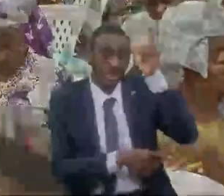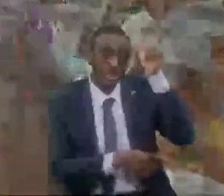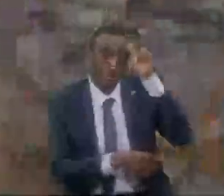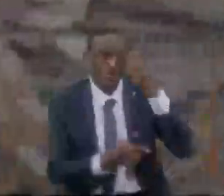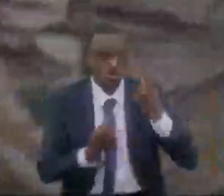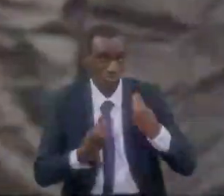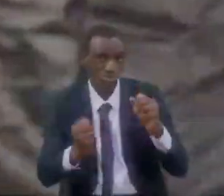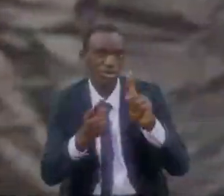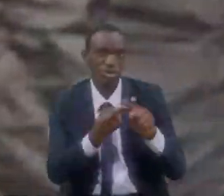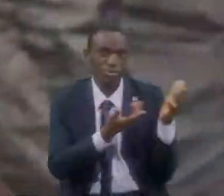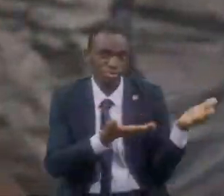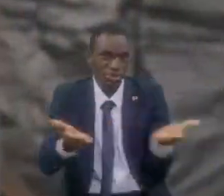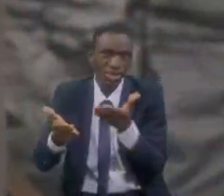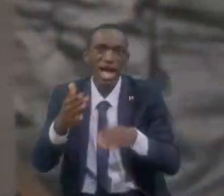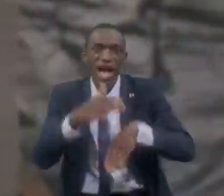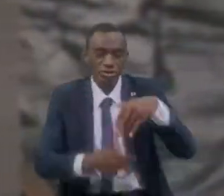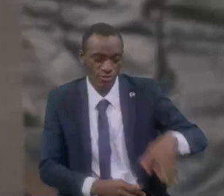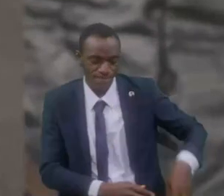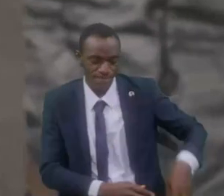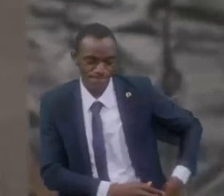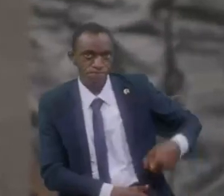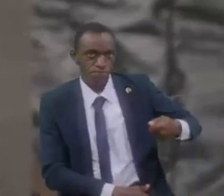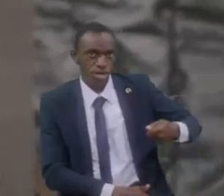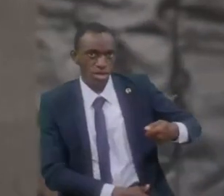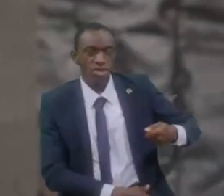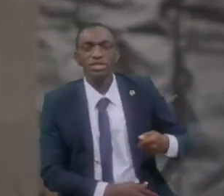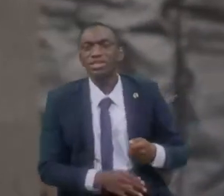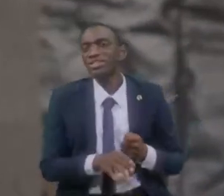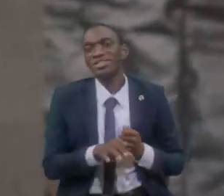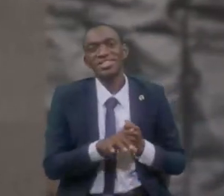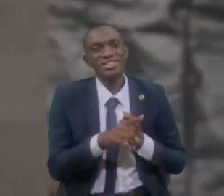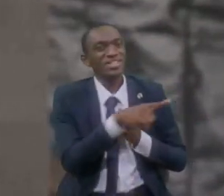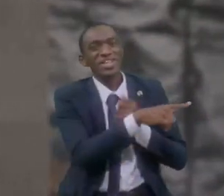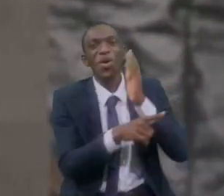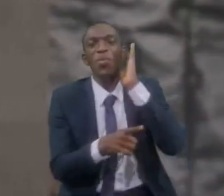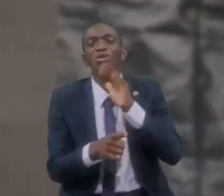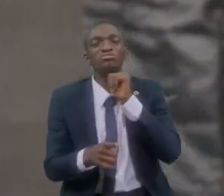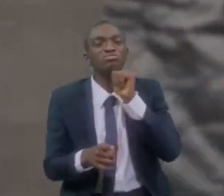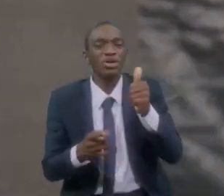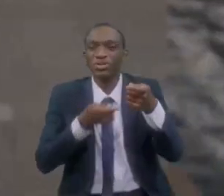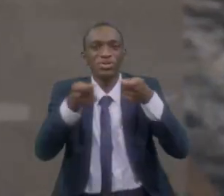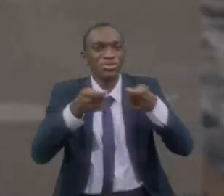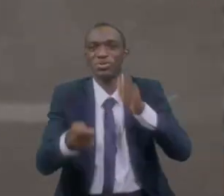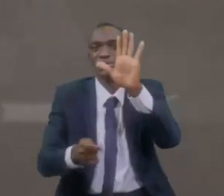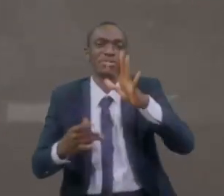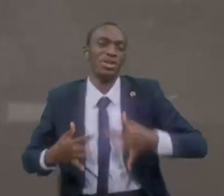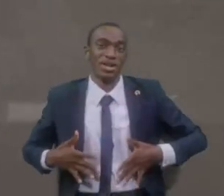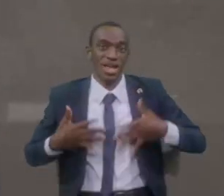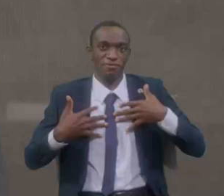Tout ce que le diable essaie de faire de ta poche n'aura pas le dernier mot dans ta vie.